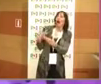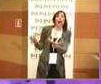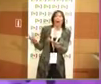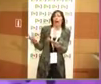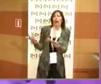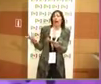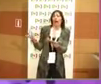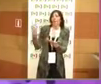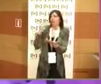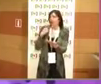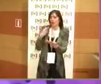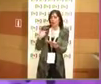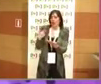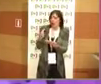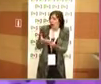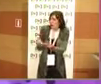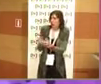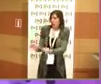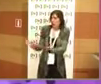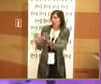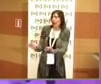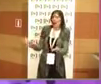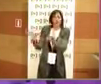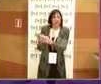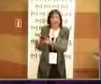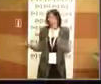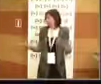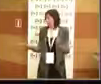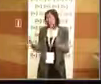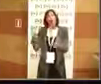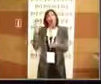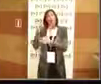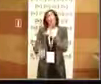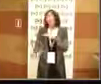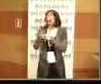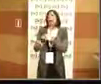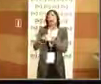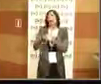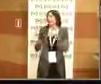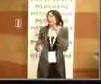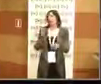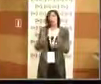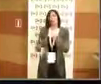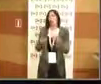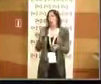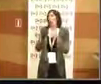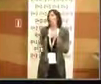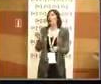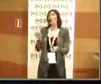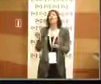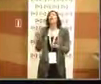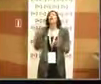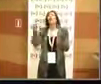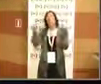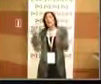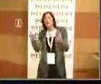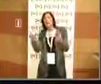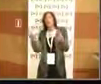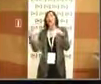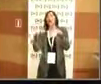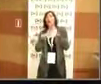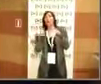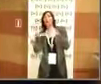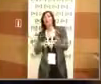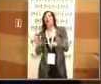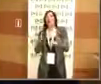si tratta di una differenziazione tra linee politiche per affrontare il tema dell'immigrazione o degli scafisti